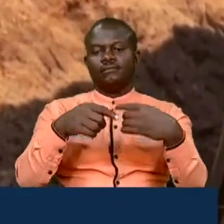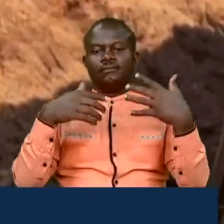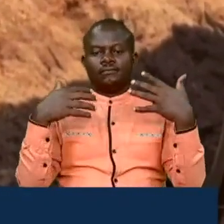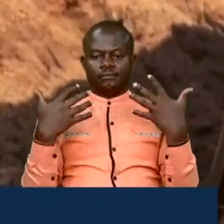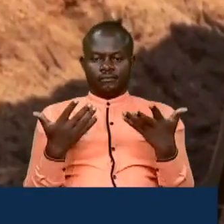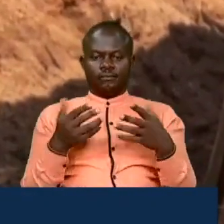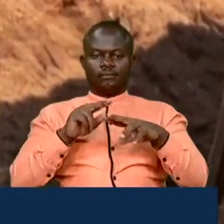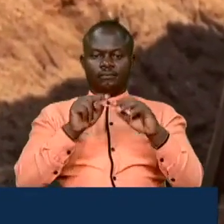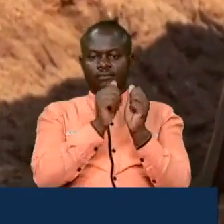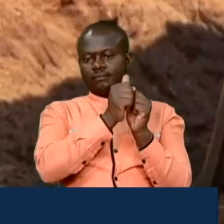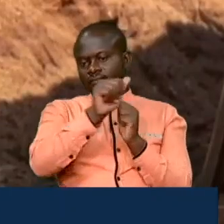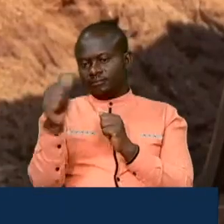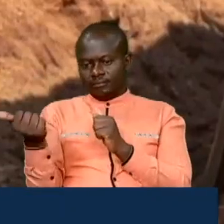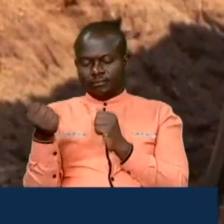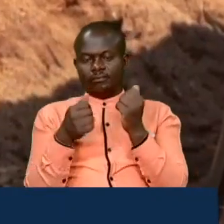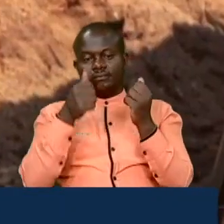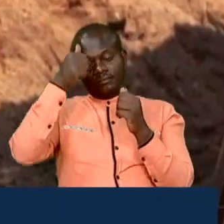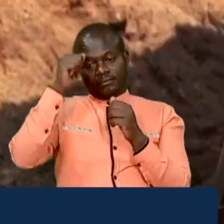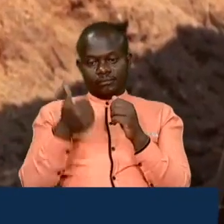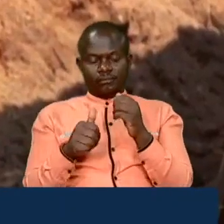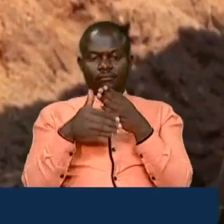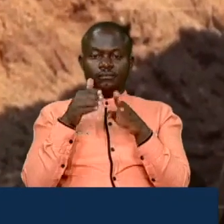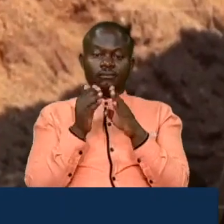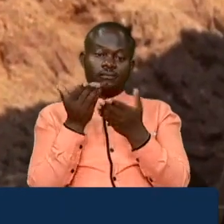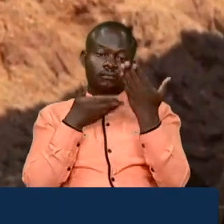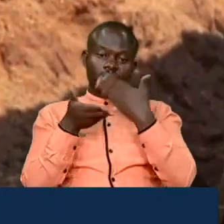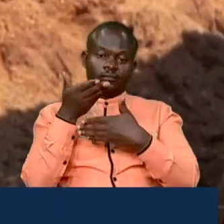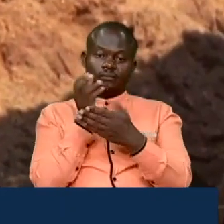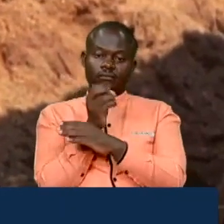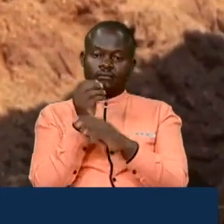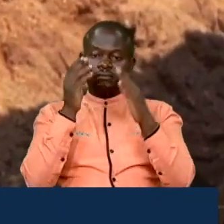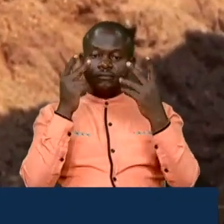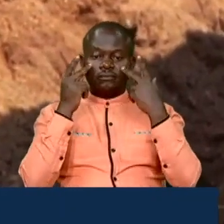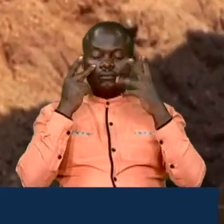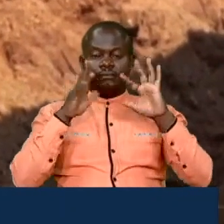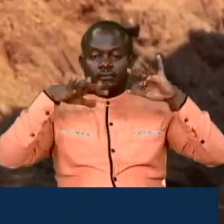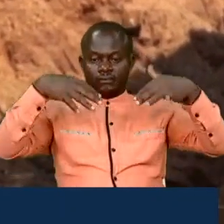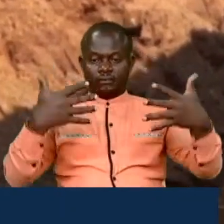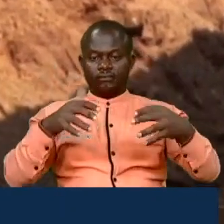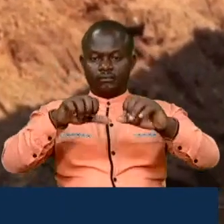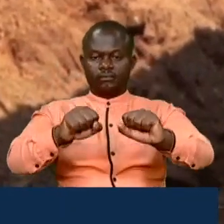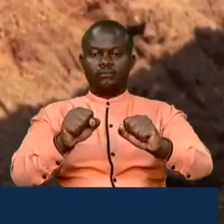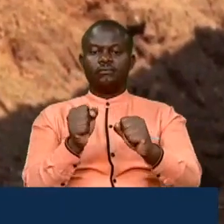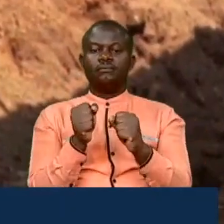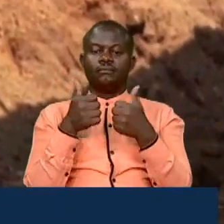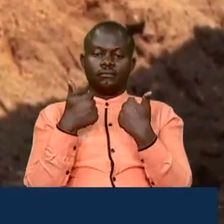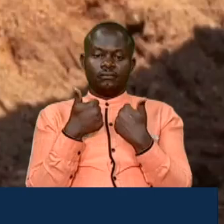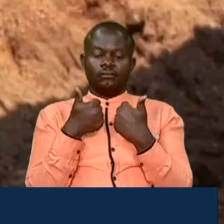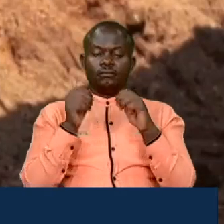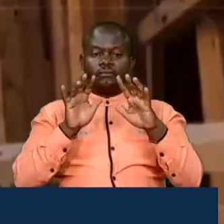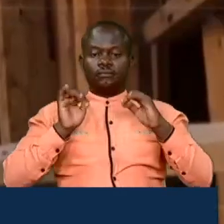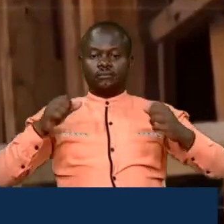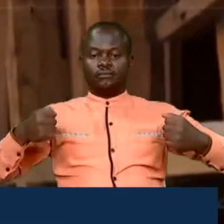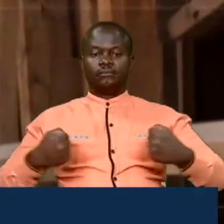turabanza twicarane n'abandi ba enjiniyeri tujye inama kuri byo, turebe igisubizo twafata kibereye cyaturinda